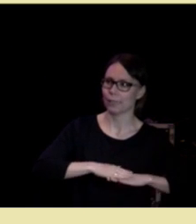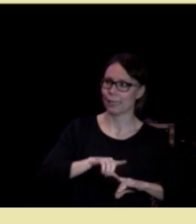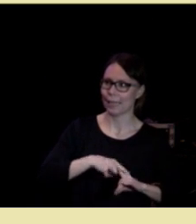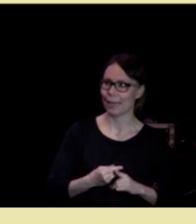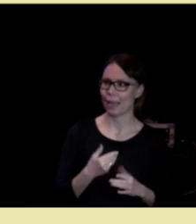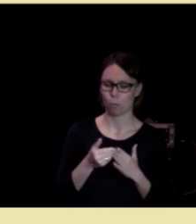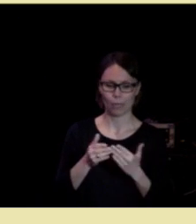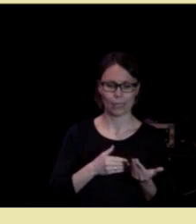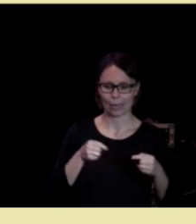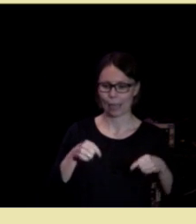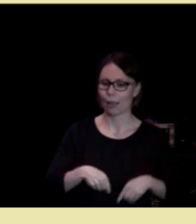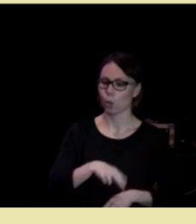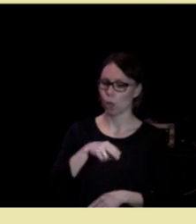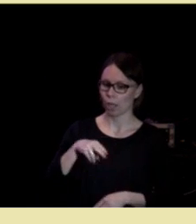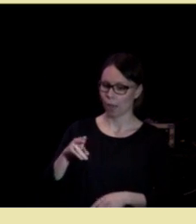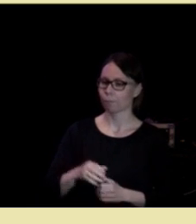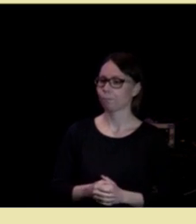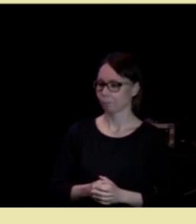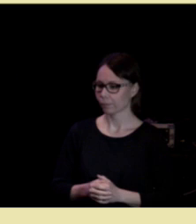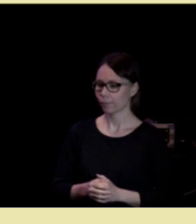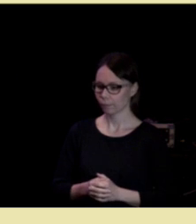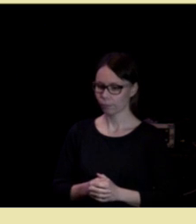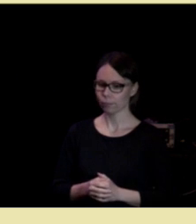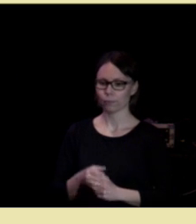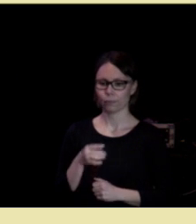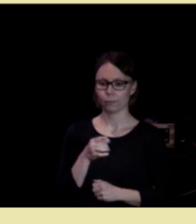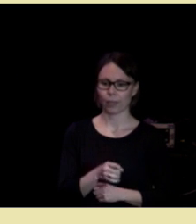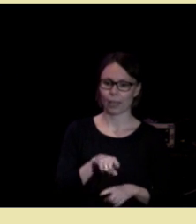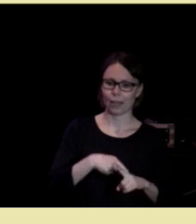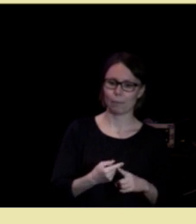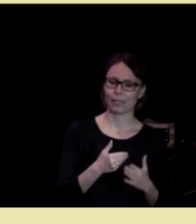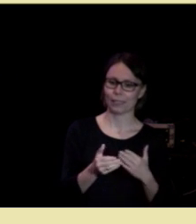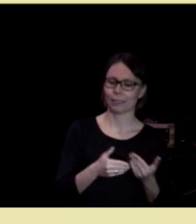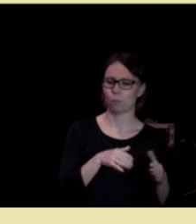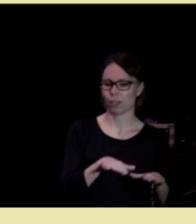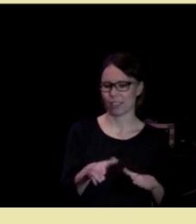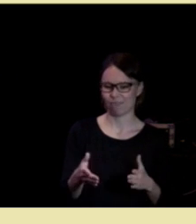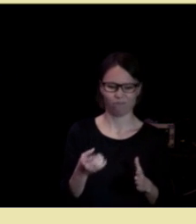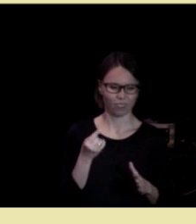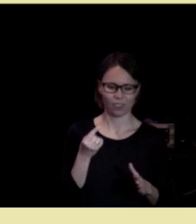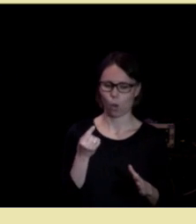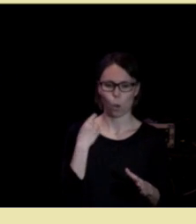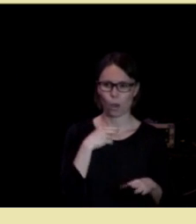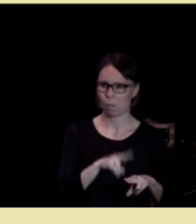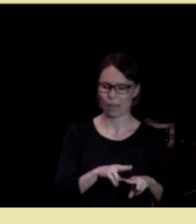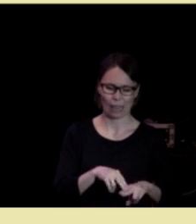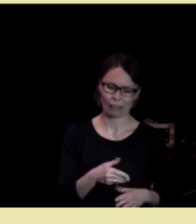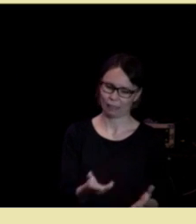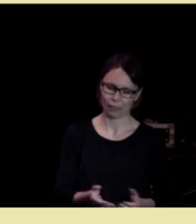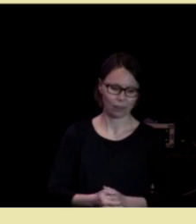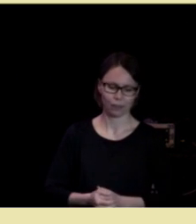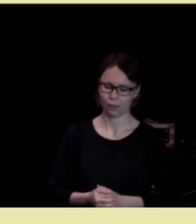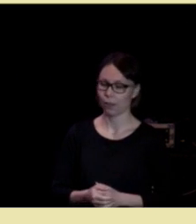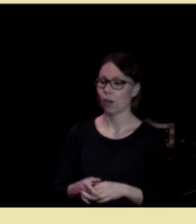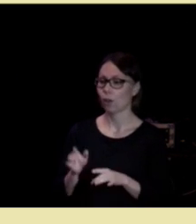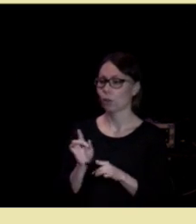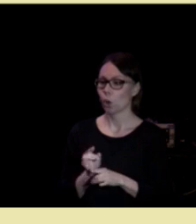Norge. Där är rehabiliteringsplatserna som regel inte öremärket. Slik